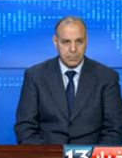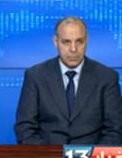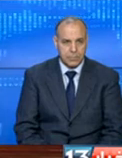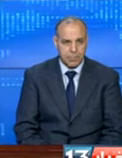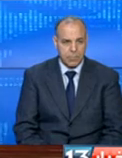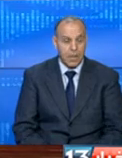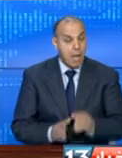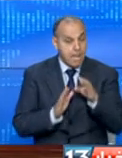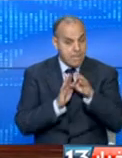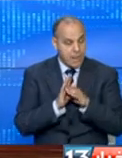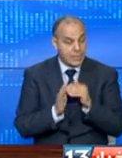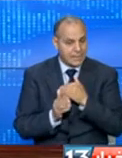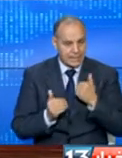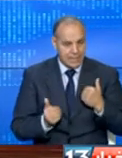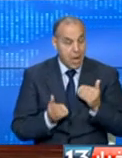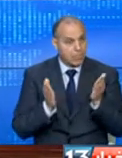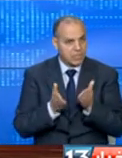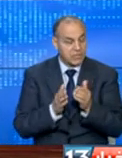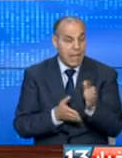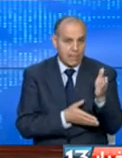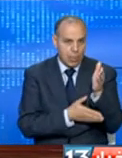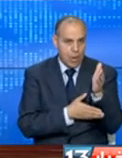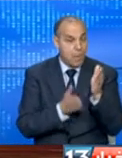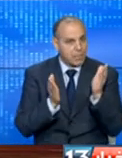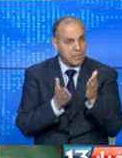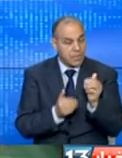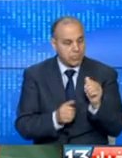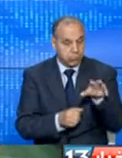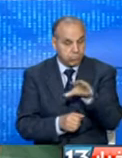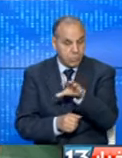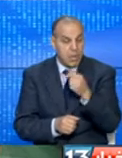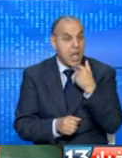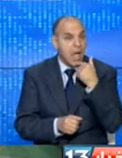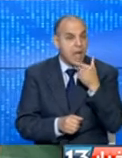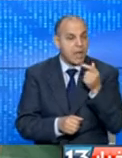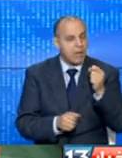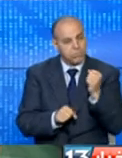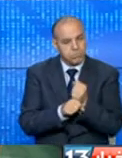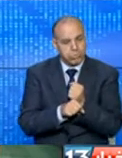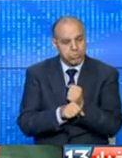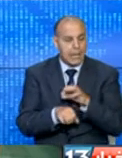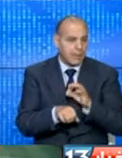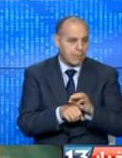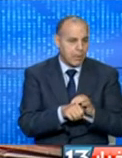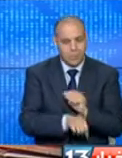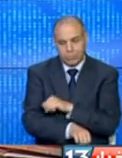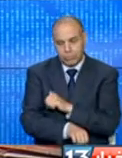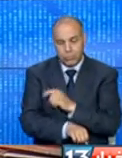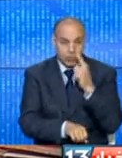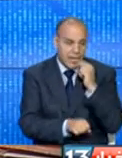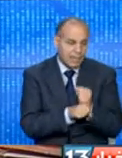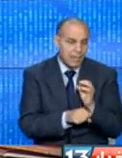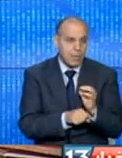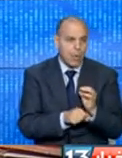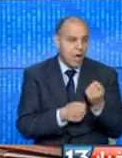وضع المنظومة الصحية الحالية والمستشفيات العمومية والمستشفيات الجهوية وظروف عمل الإطارات الطبية وشبه الطبية